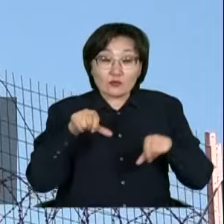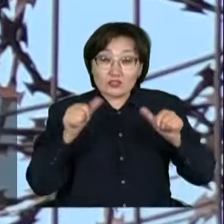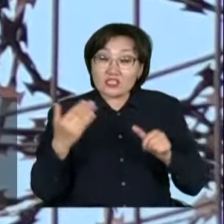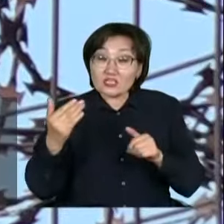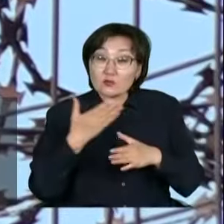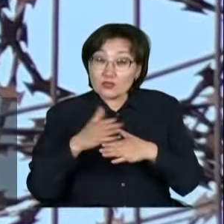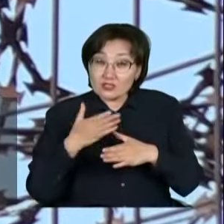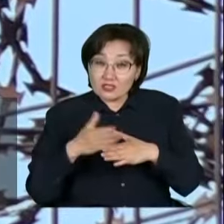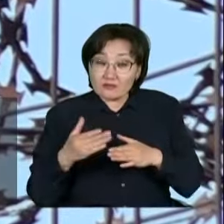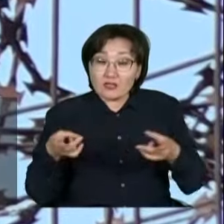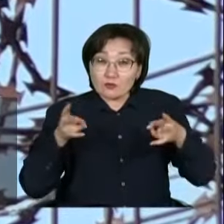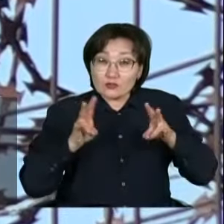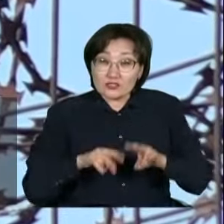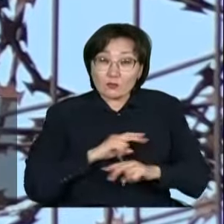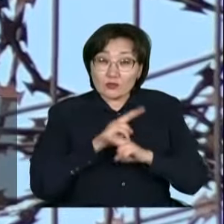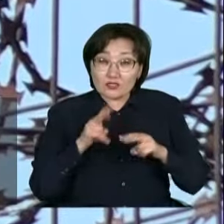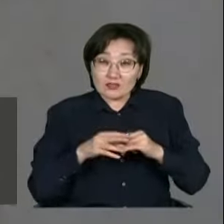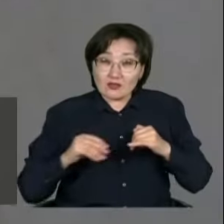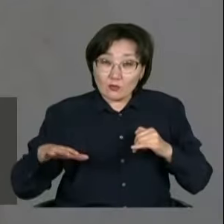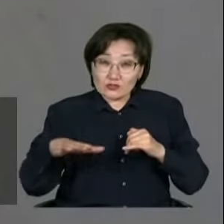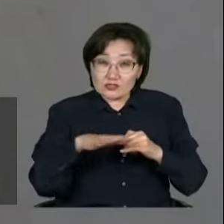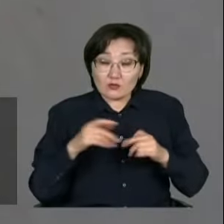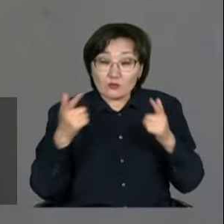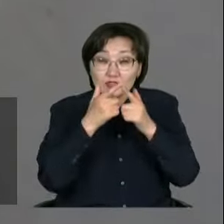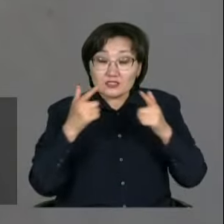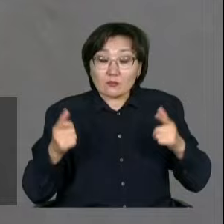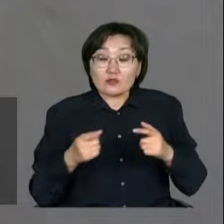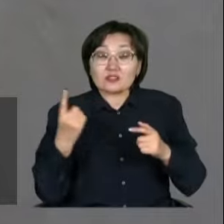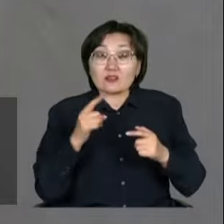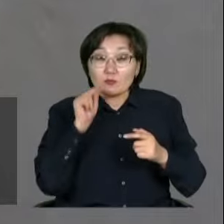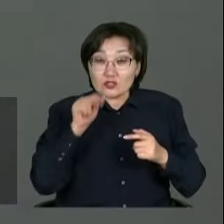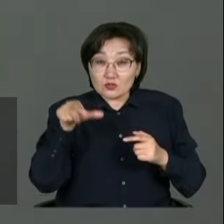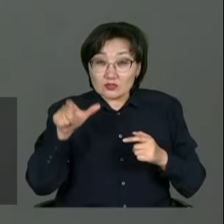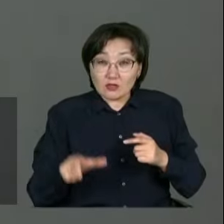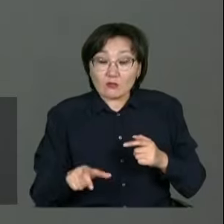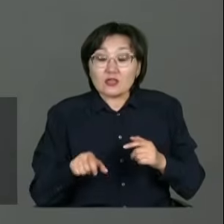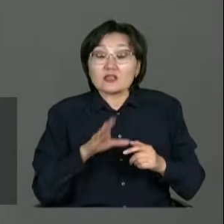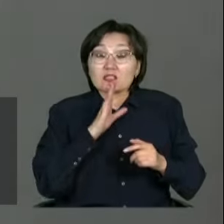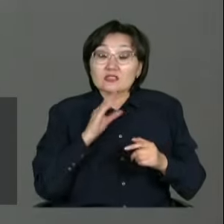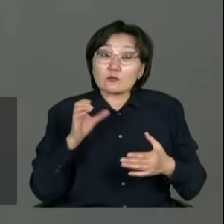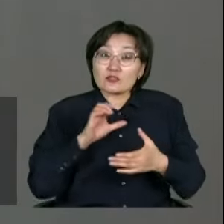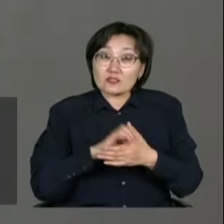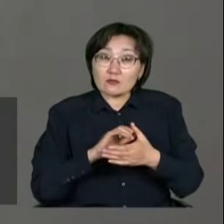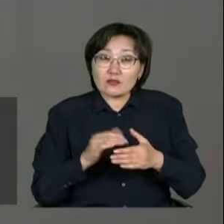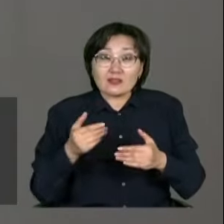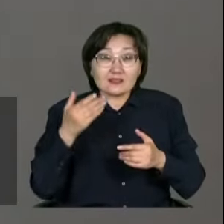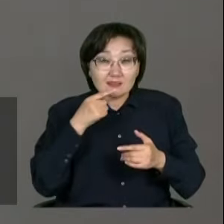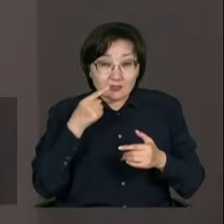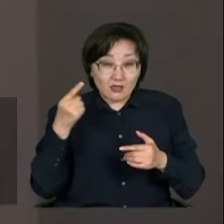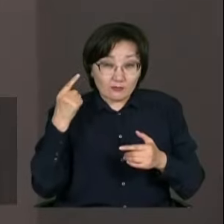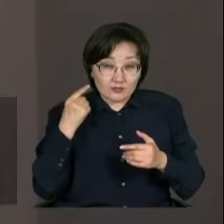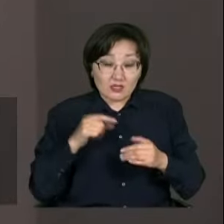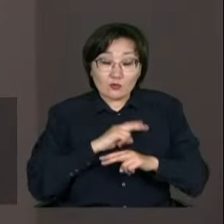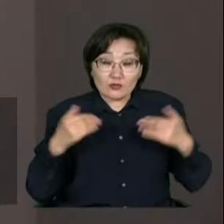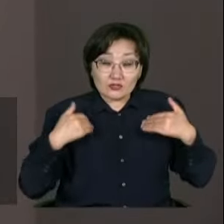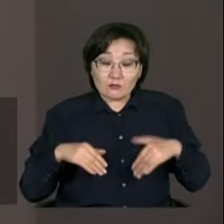нее кредиты и оставили умирать в степи. Сообщается, что с одним из подозреваемых убитая познакомилась совсем недавно. Тело